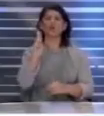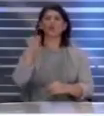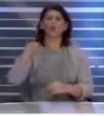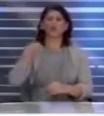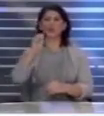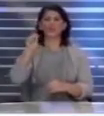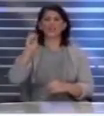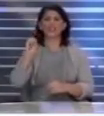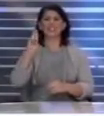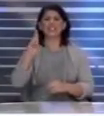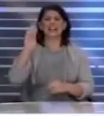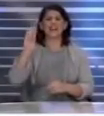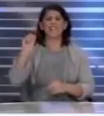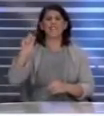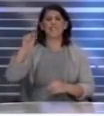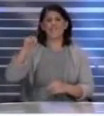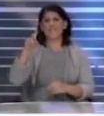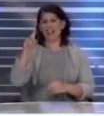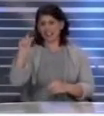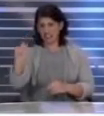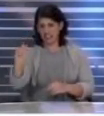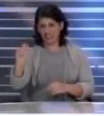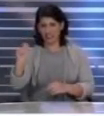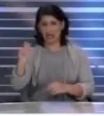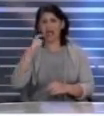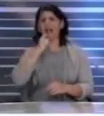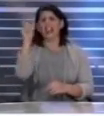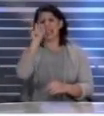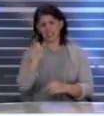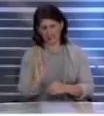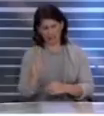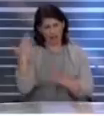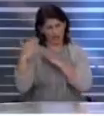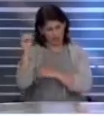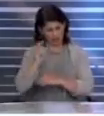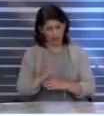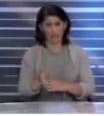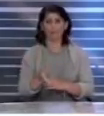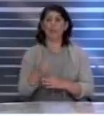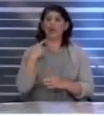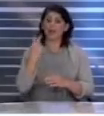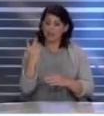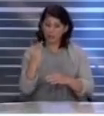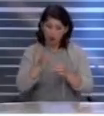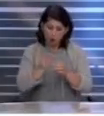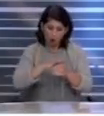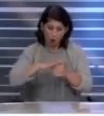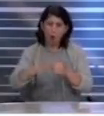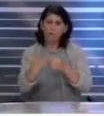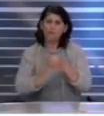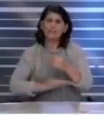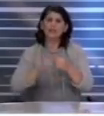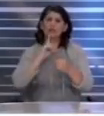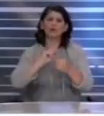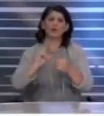Το ίδιο ισχύει για όλη την Ευρώπη. Αλληλεγγύη και υπευθυνότητα είναι δύο όψεις του ιδίου νομίσματος. Και το νόμισμα είναι αυτό